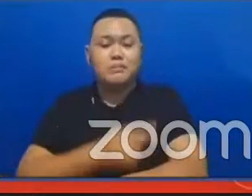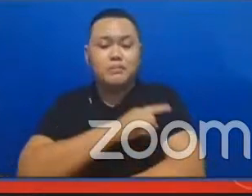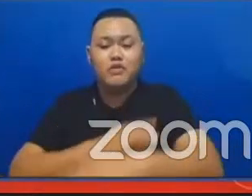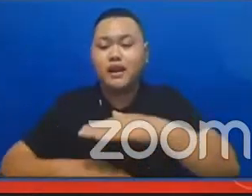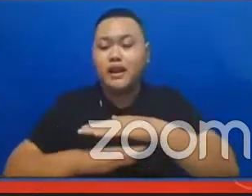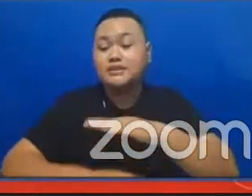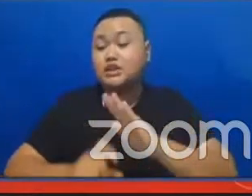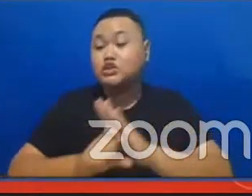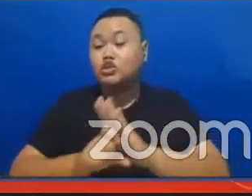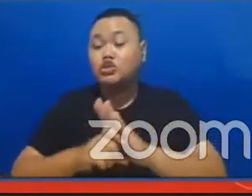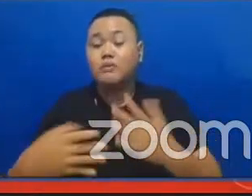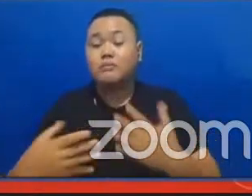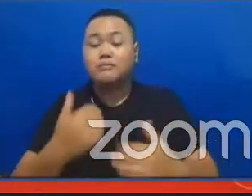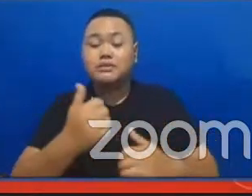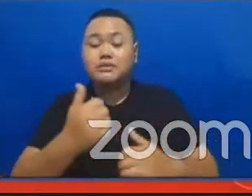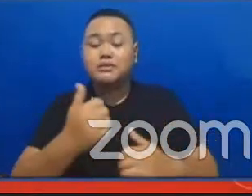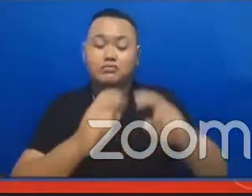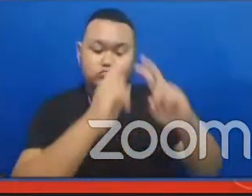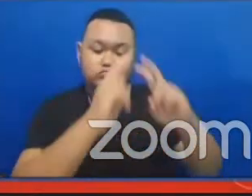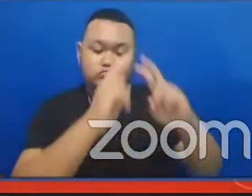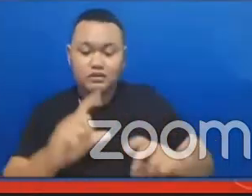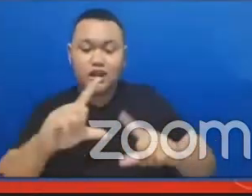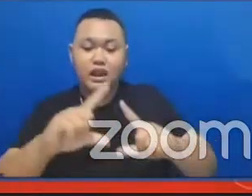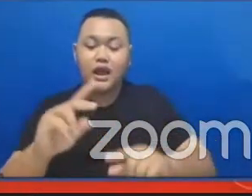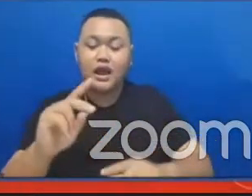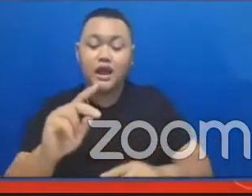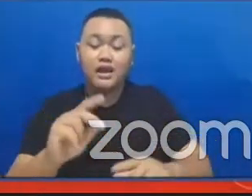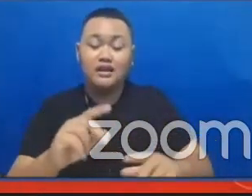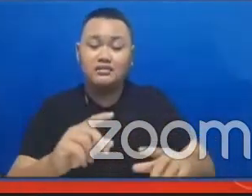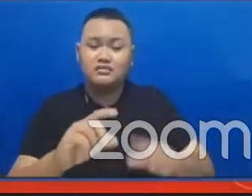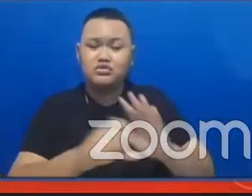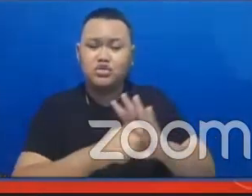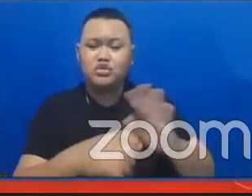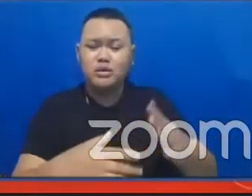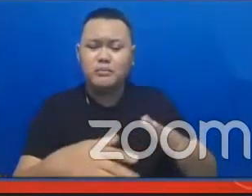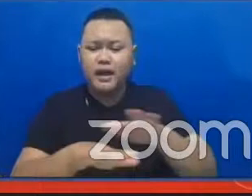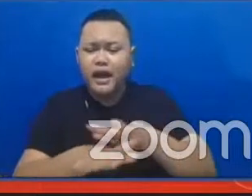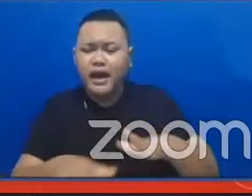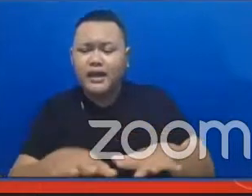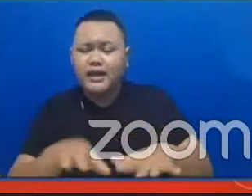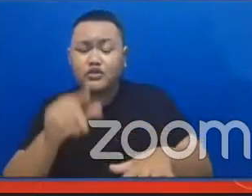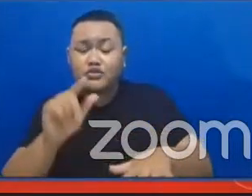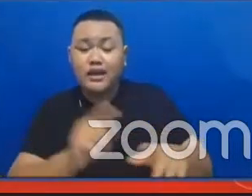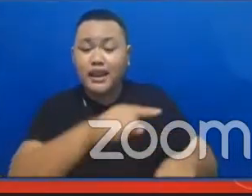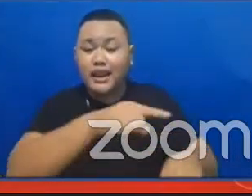mengidentifikasi larutan penghantar listrik. Nah, dari